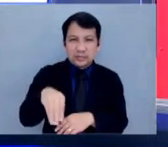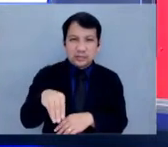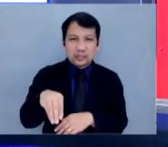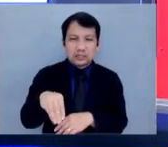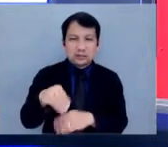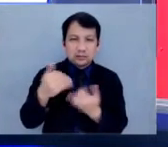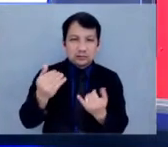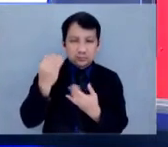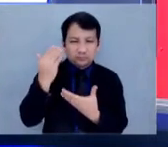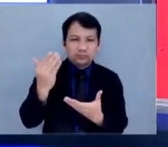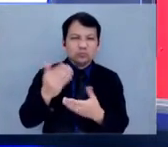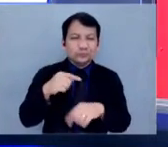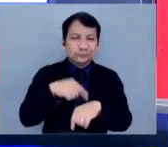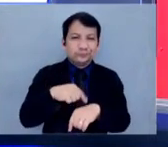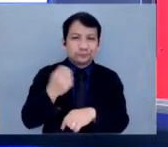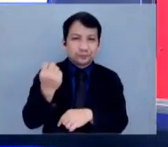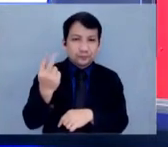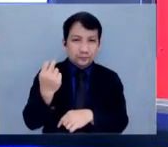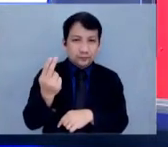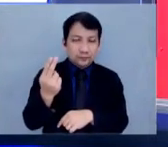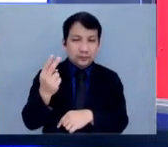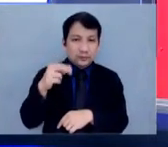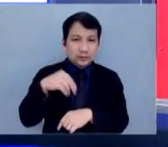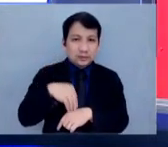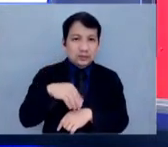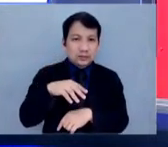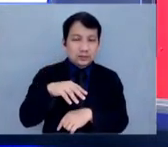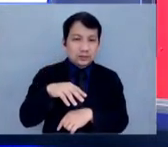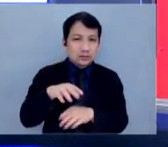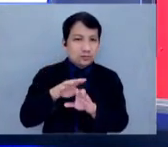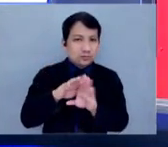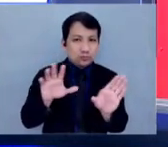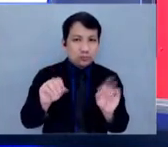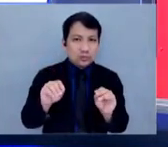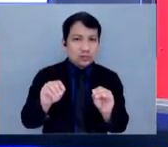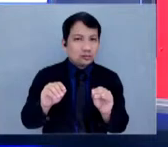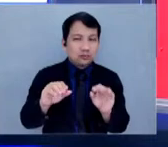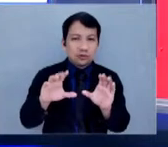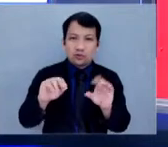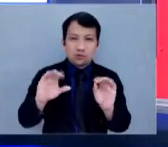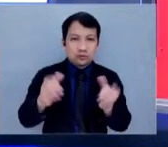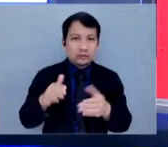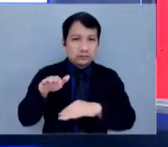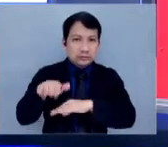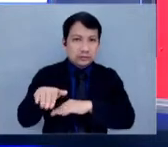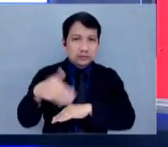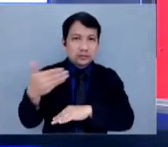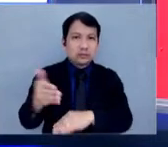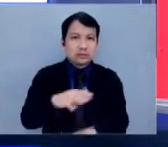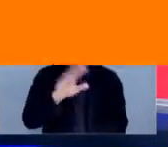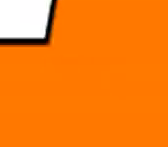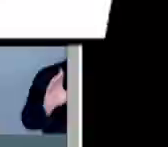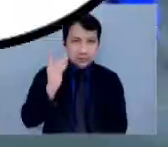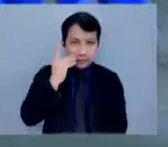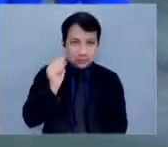Hanggang alas 12 na lang ng tanghali ang klase at wala na sa hapon. Nasa Frontline ng balitang yan si Dave Abuel.